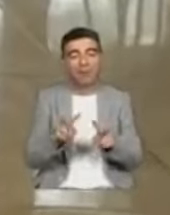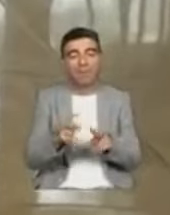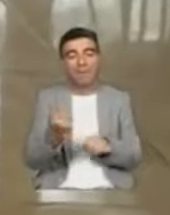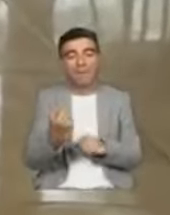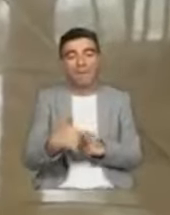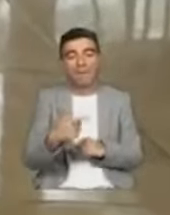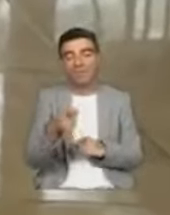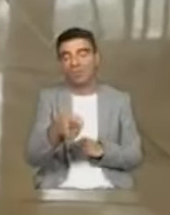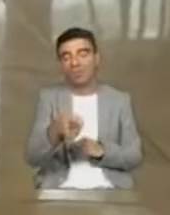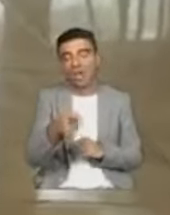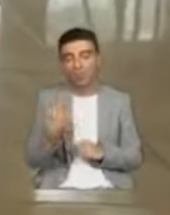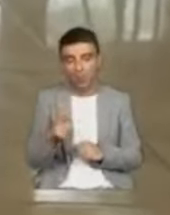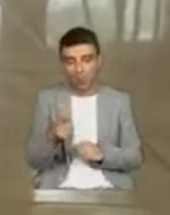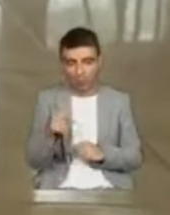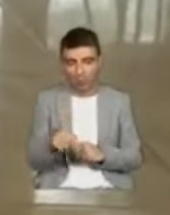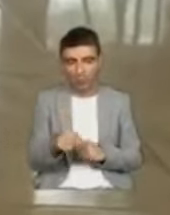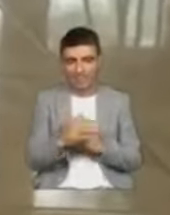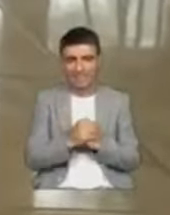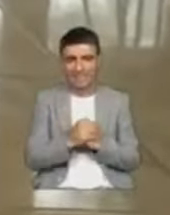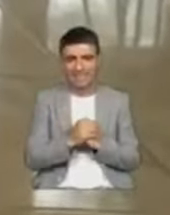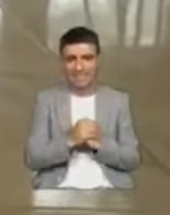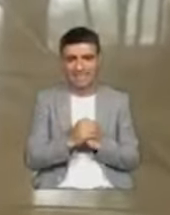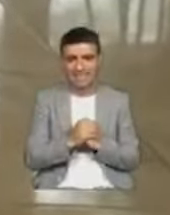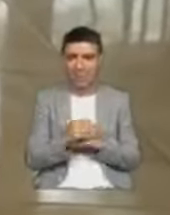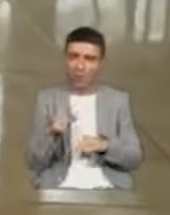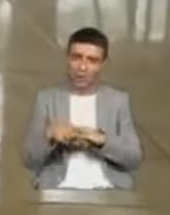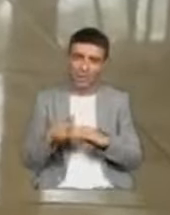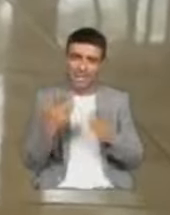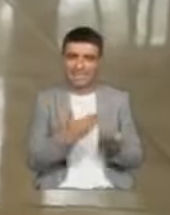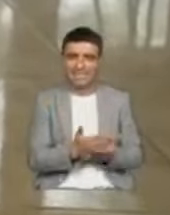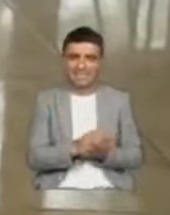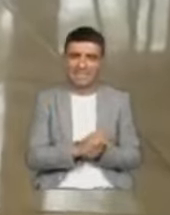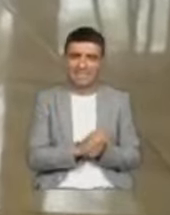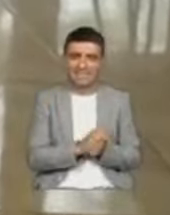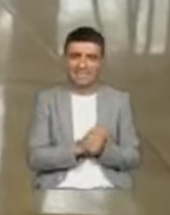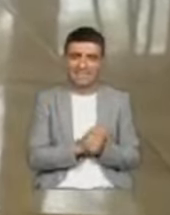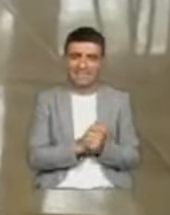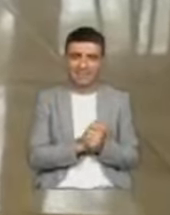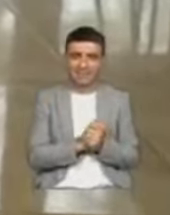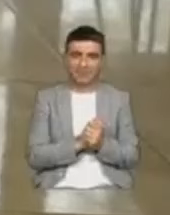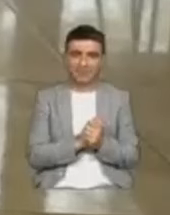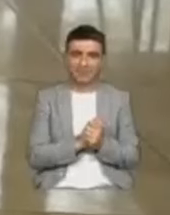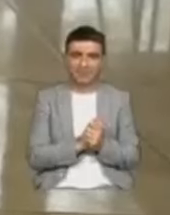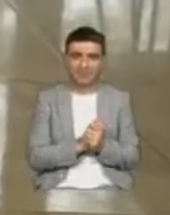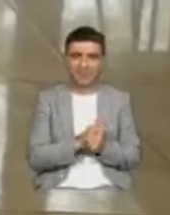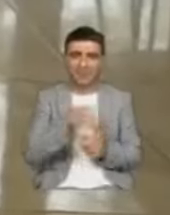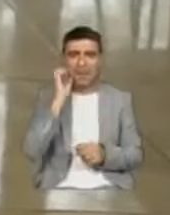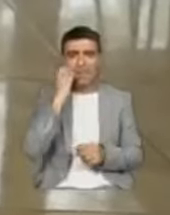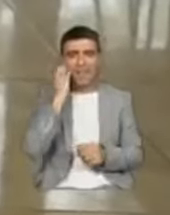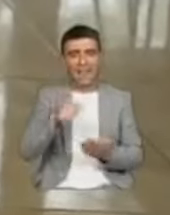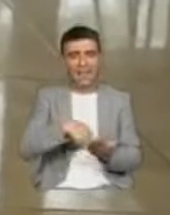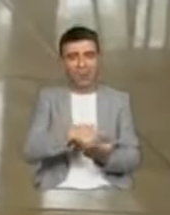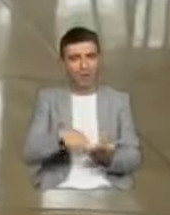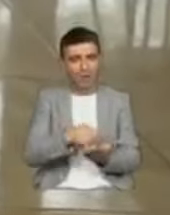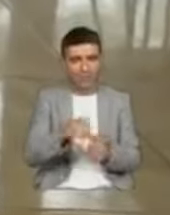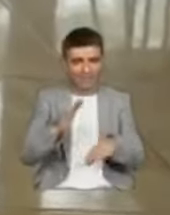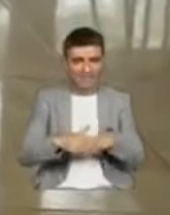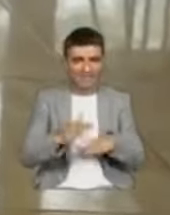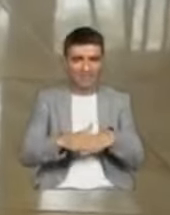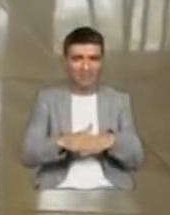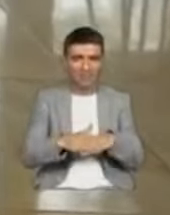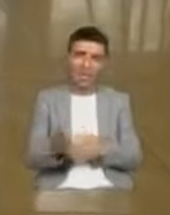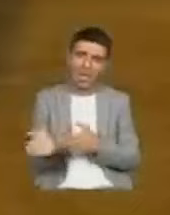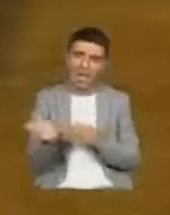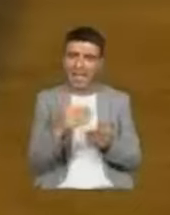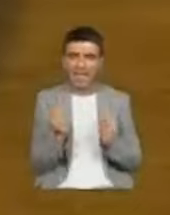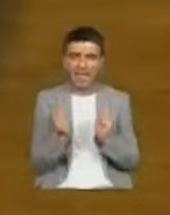Madaracı köyündeyiz. Hoş geldiniz, şeref verdiniz. Patates kavurması yapacağız. Haydi